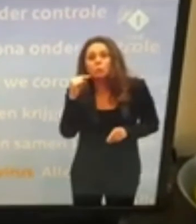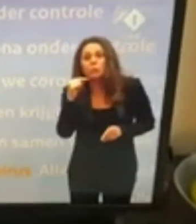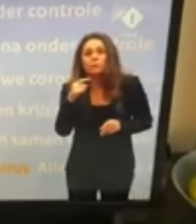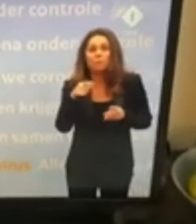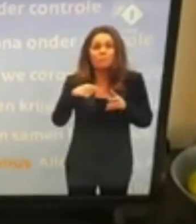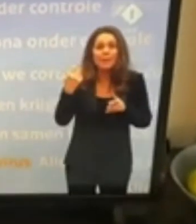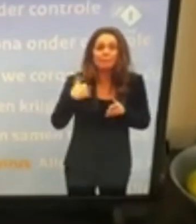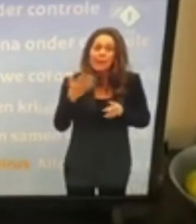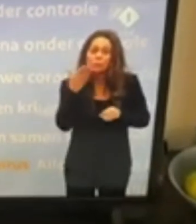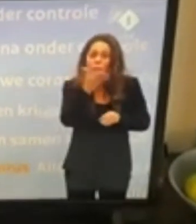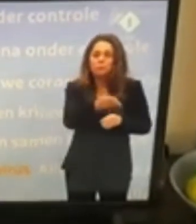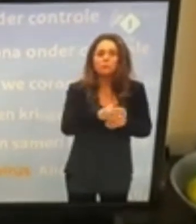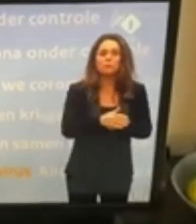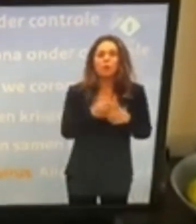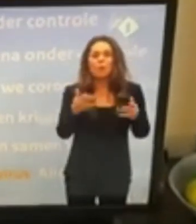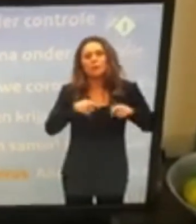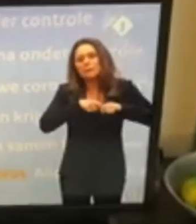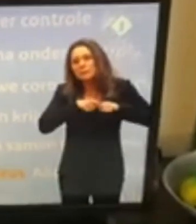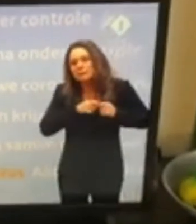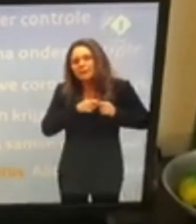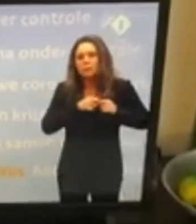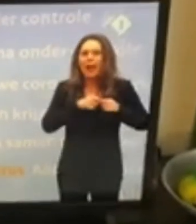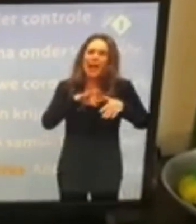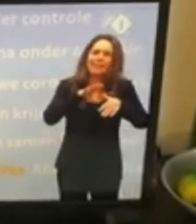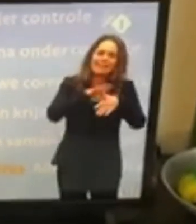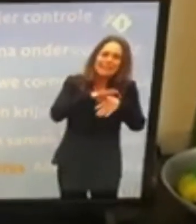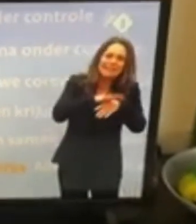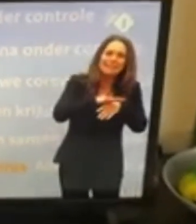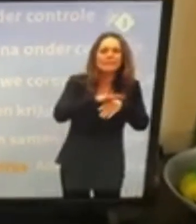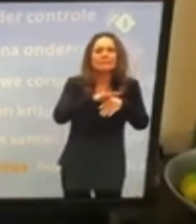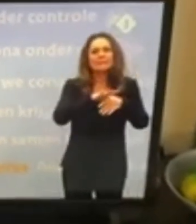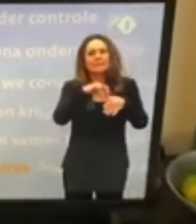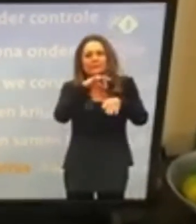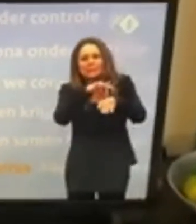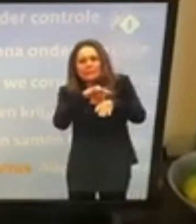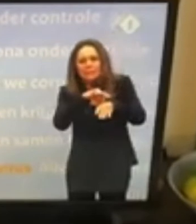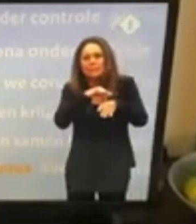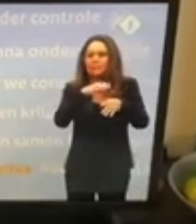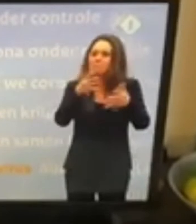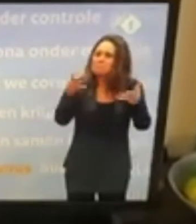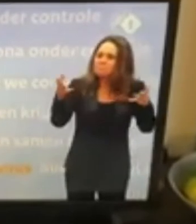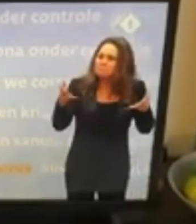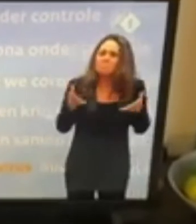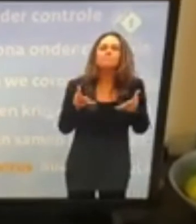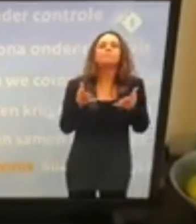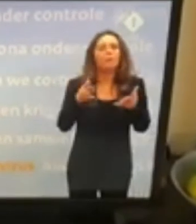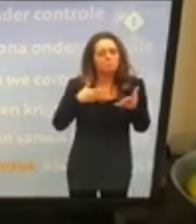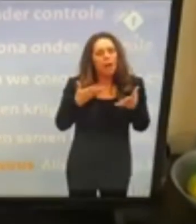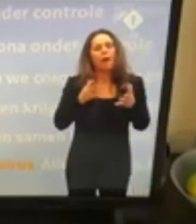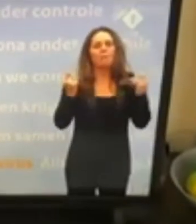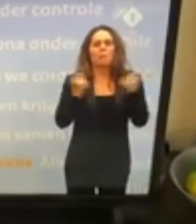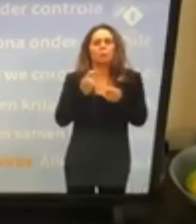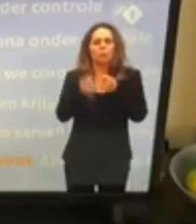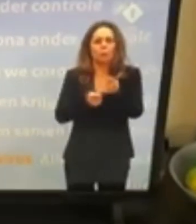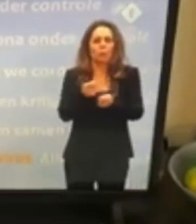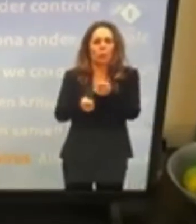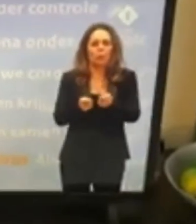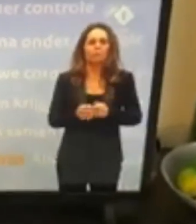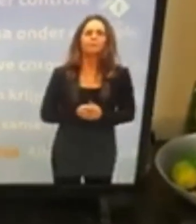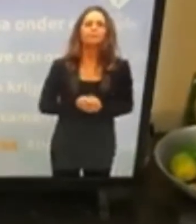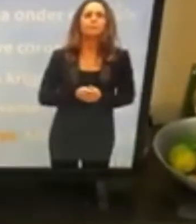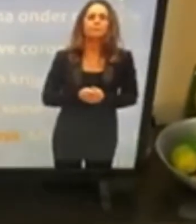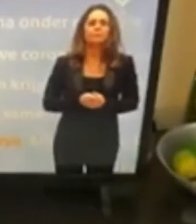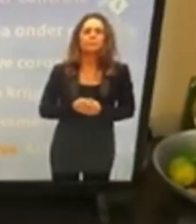of kwetsbare vriend of vriendin om mantelzorg te verlenen, dan kan dat wel. Ook volgen wij het OMT-advies